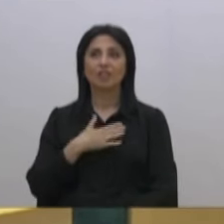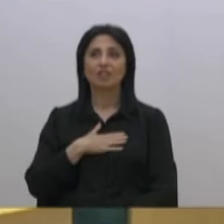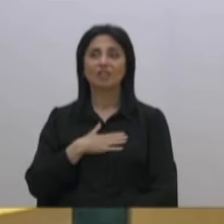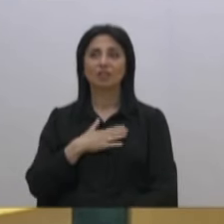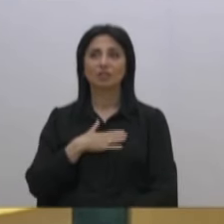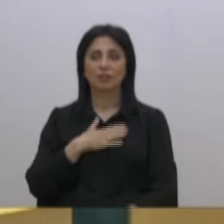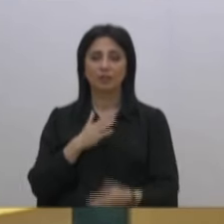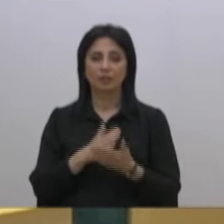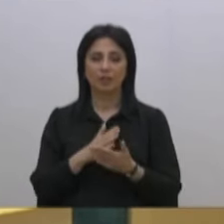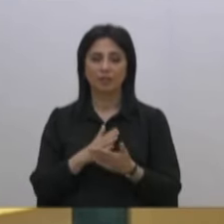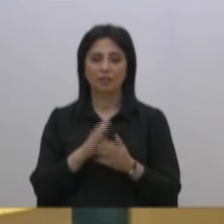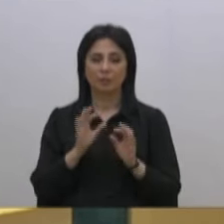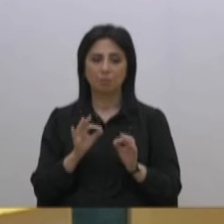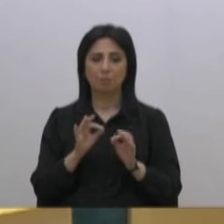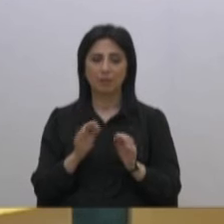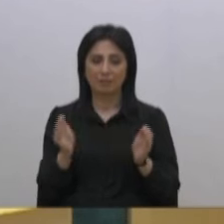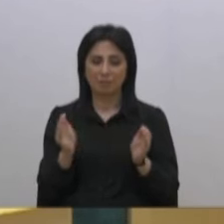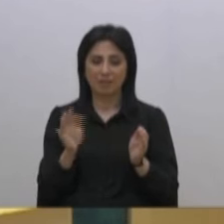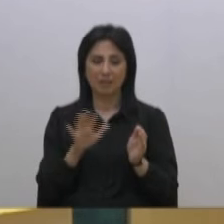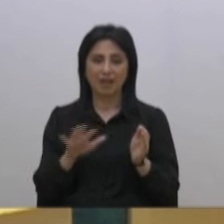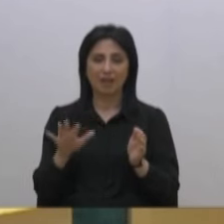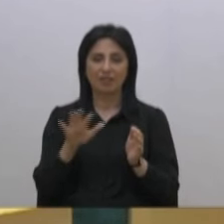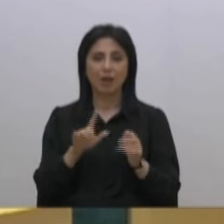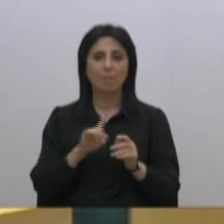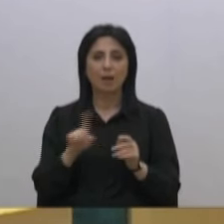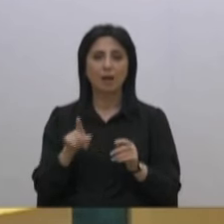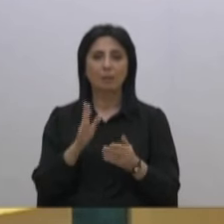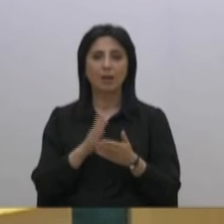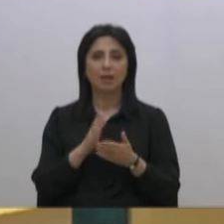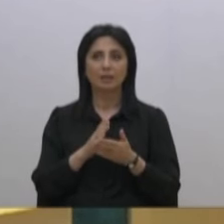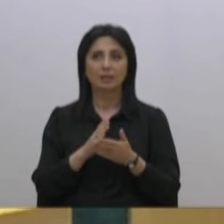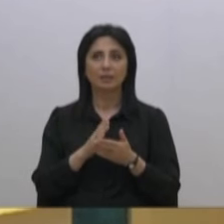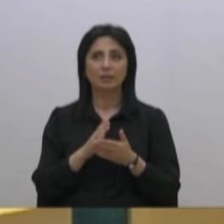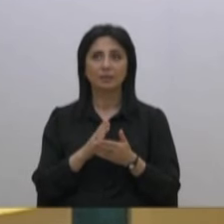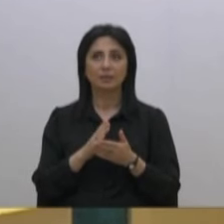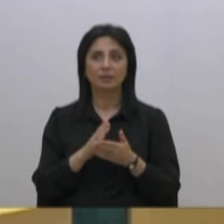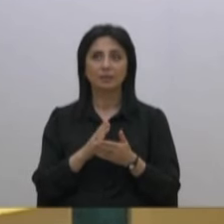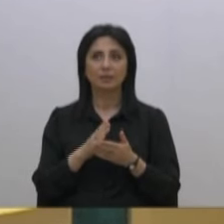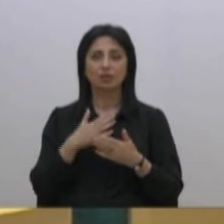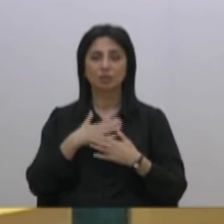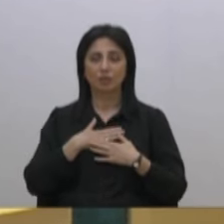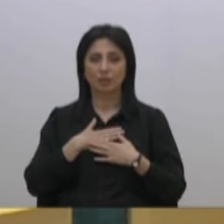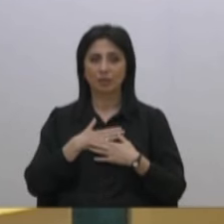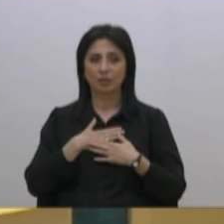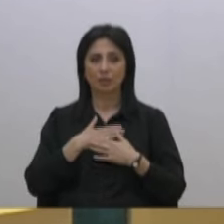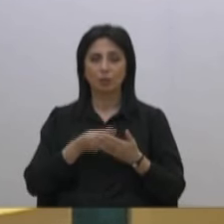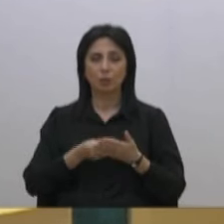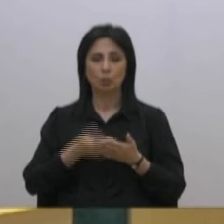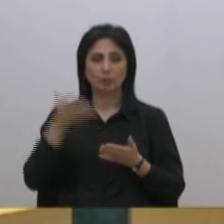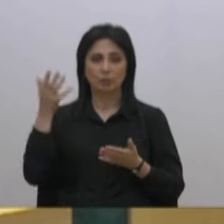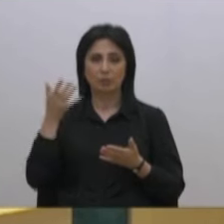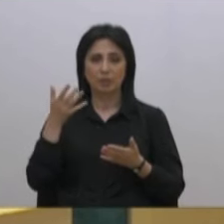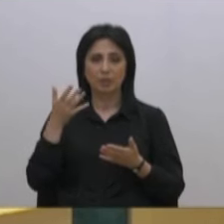ჩვენ გვაქვს მართალია პატარა ქვეყანა, მაგრამ ეს არის ჩვენი